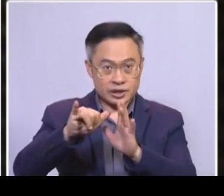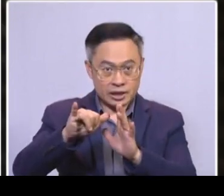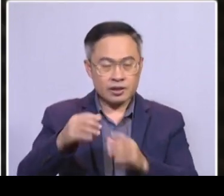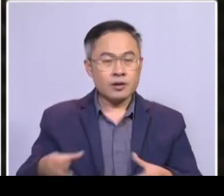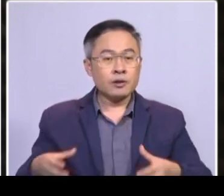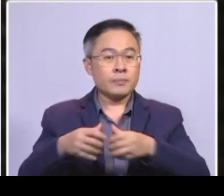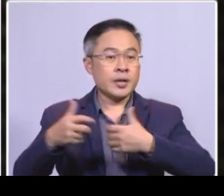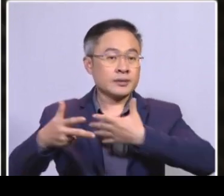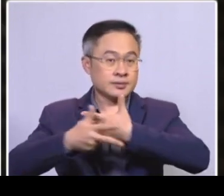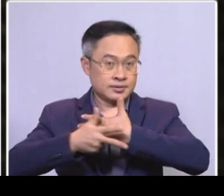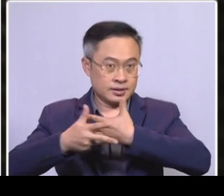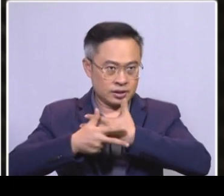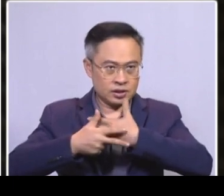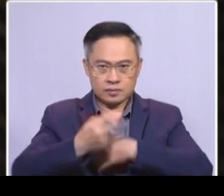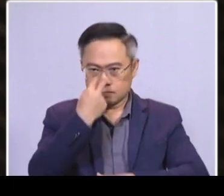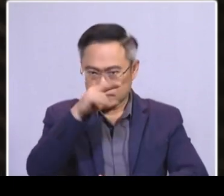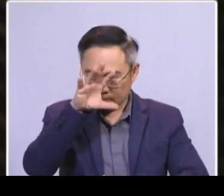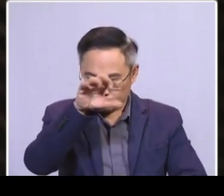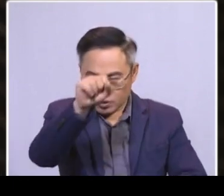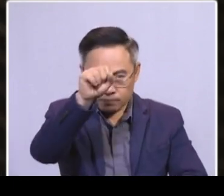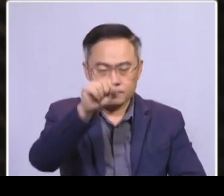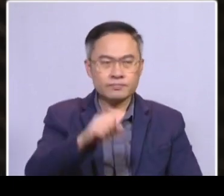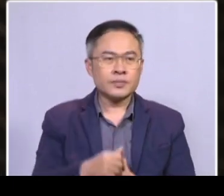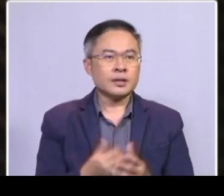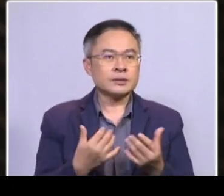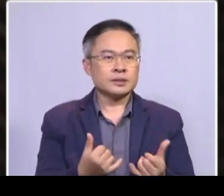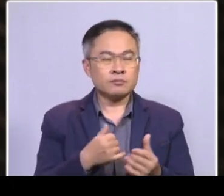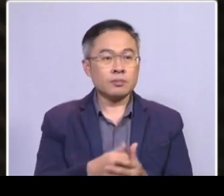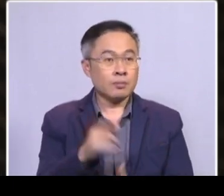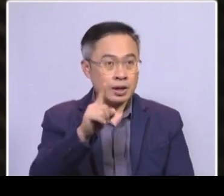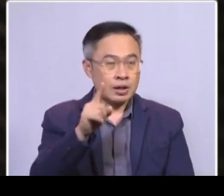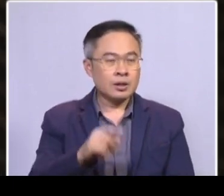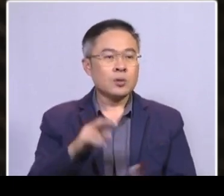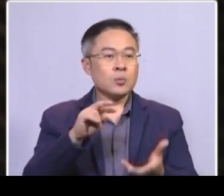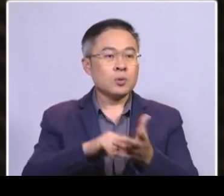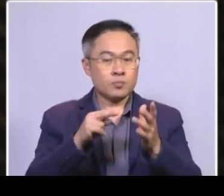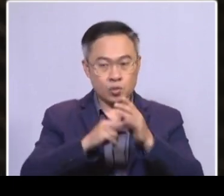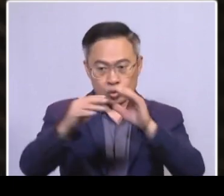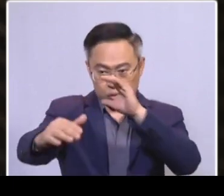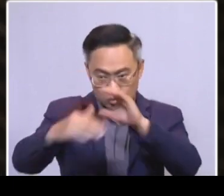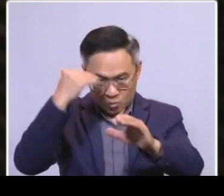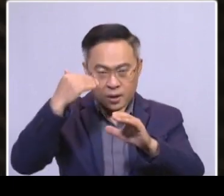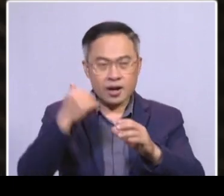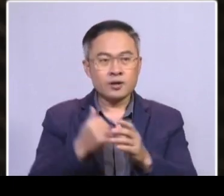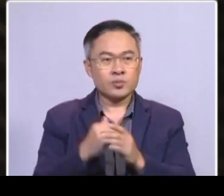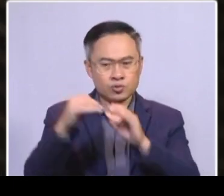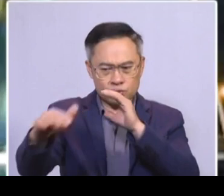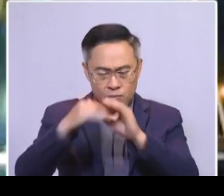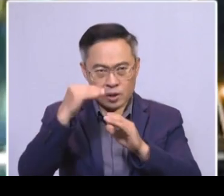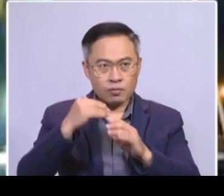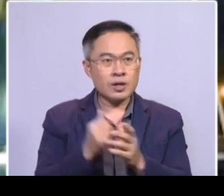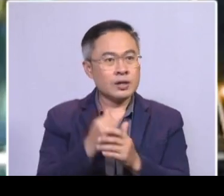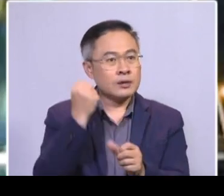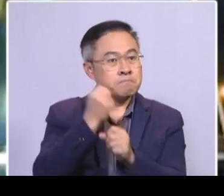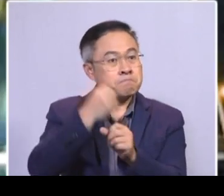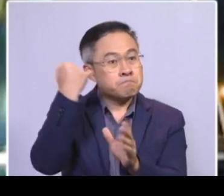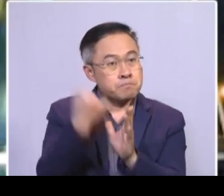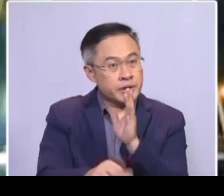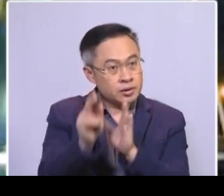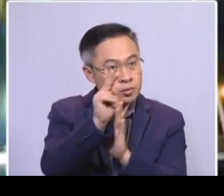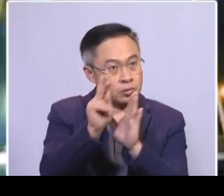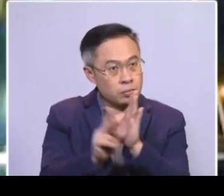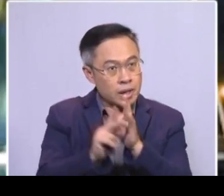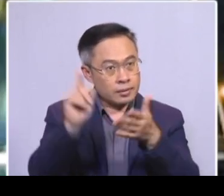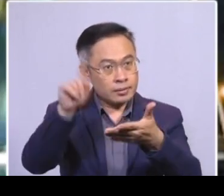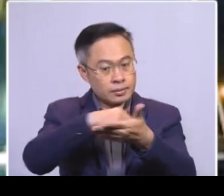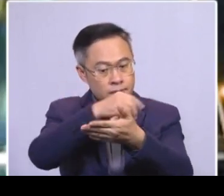ของพรรคเสรีรวมไทยโพสต์ภาพแล้วก็ข้อความระบุว่ามีคนส่งภาพมาถามว่าอันนี้ผิดกติกาการ